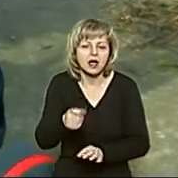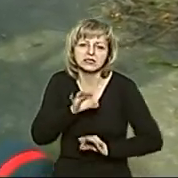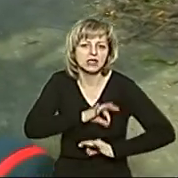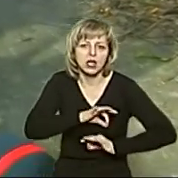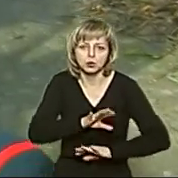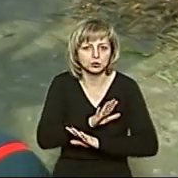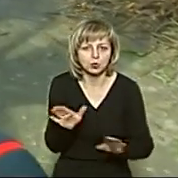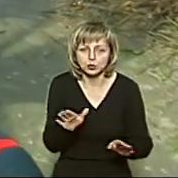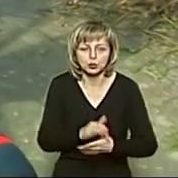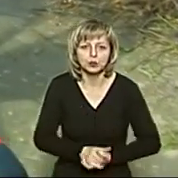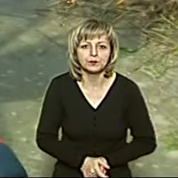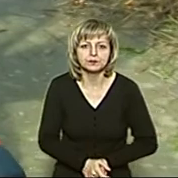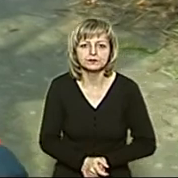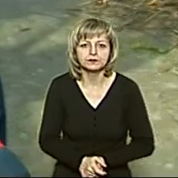розходую.